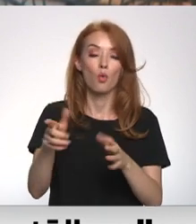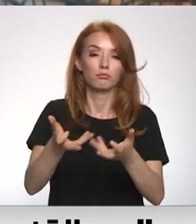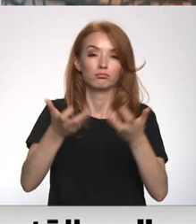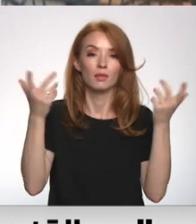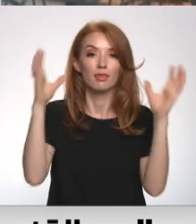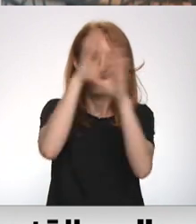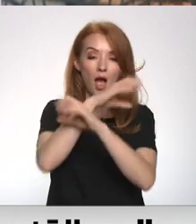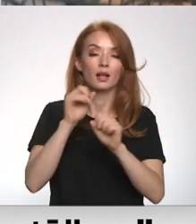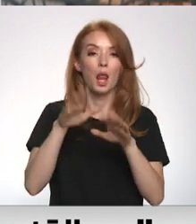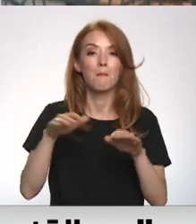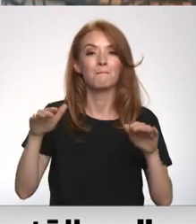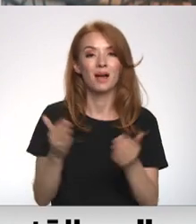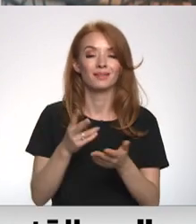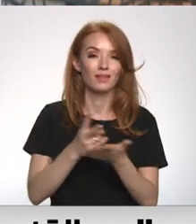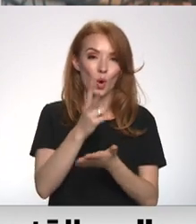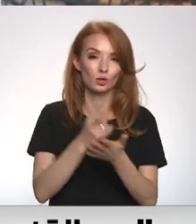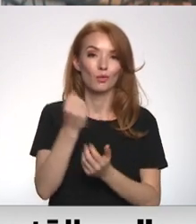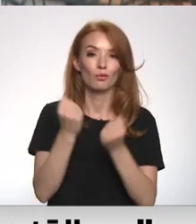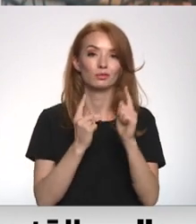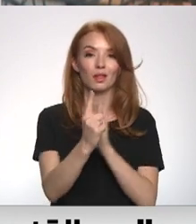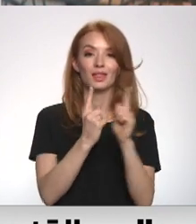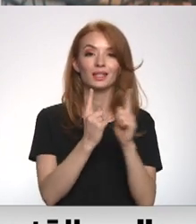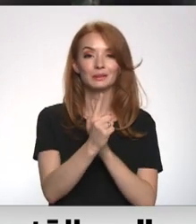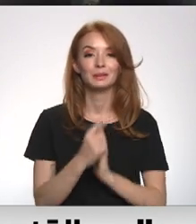lai pēc iespējas mazāk traucētu satiksmes kustību.